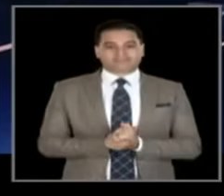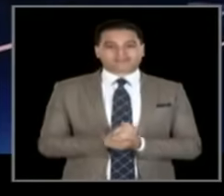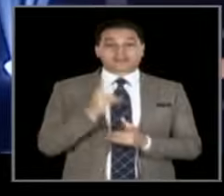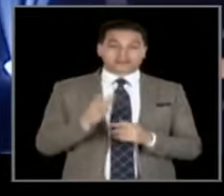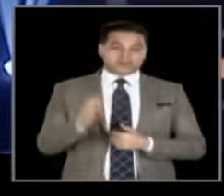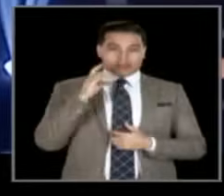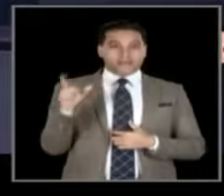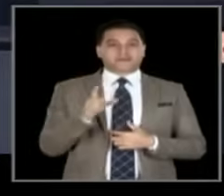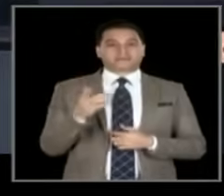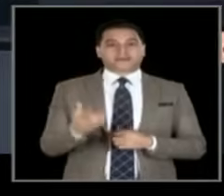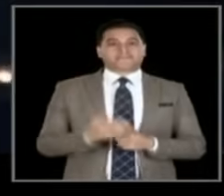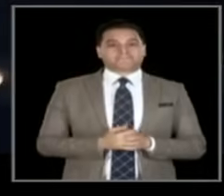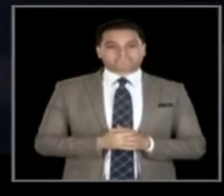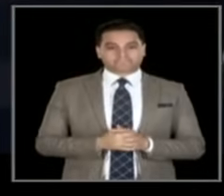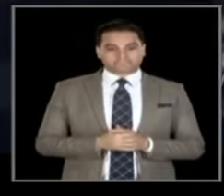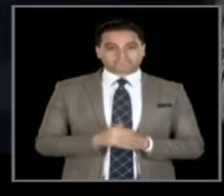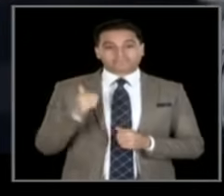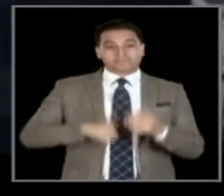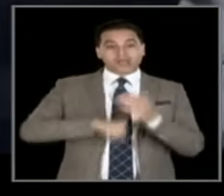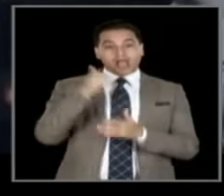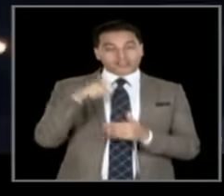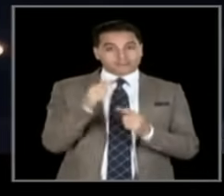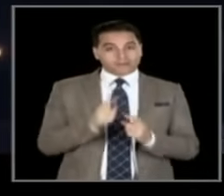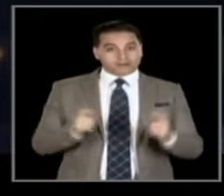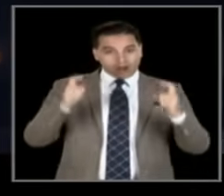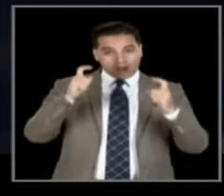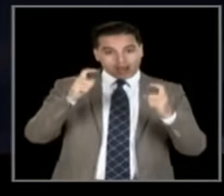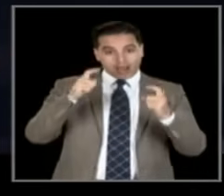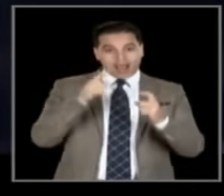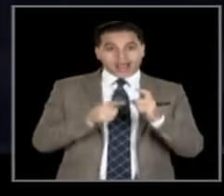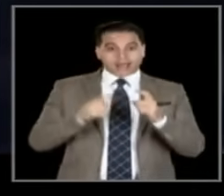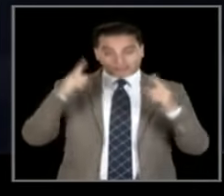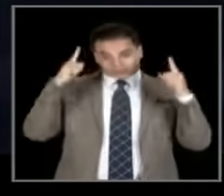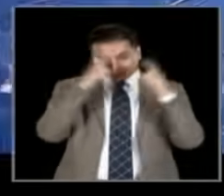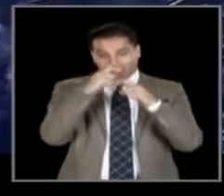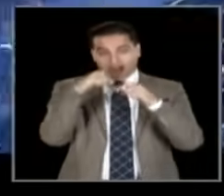اجابه صحيحه اللي هيكسب النهارده هيعقد